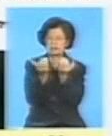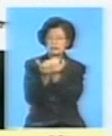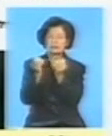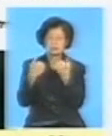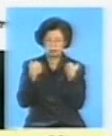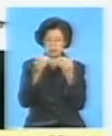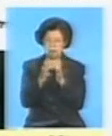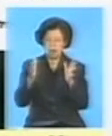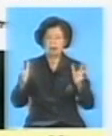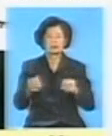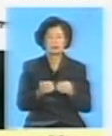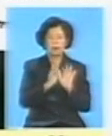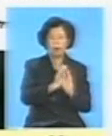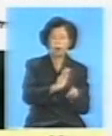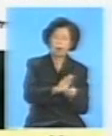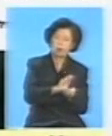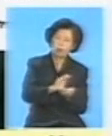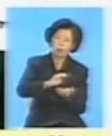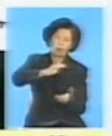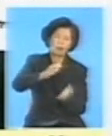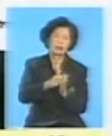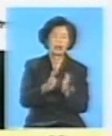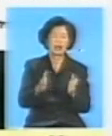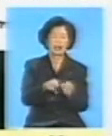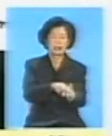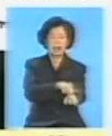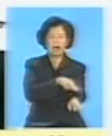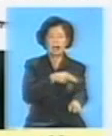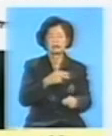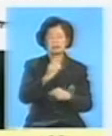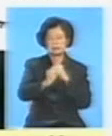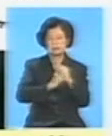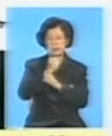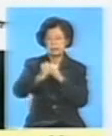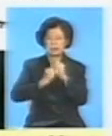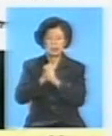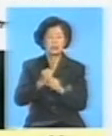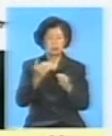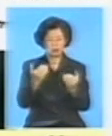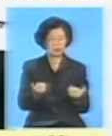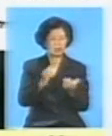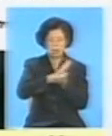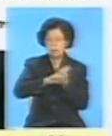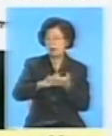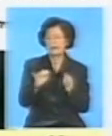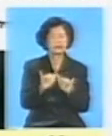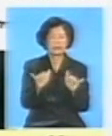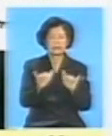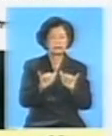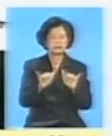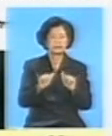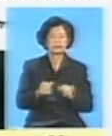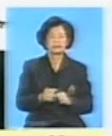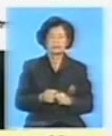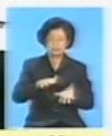มากมายเพราะสะสมค้างมานานหลายปีนะครับเหตุการณ์ขณะนี้ก็อยากจะเรียนว่ายังไม่เรียบร้อยเสียทีเดียวอีกทั้